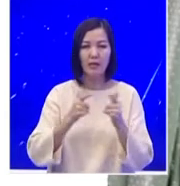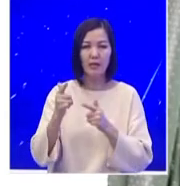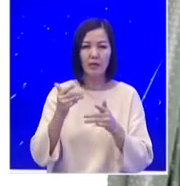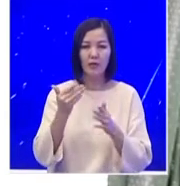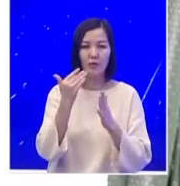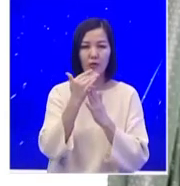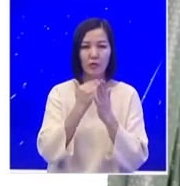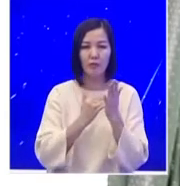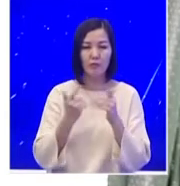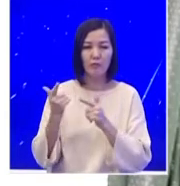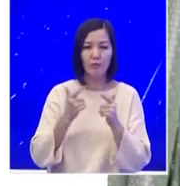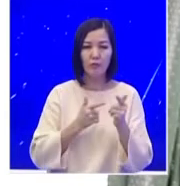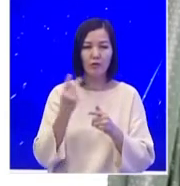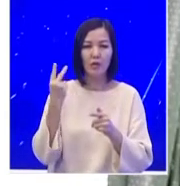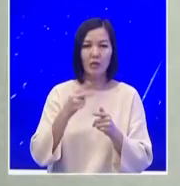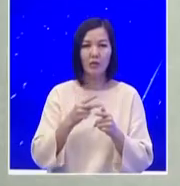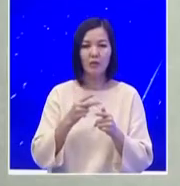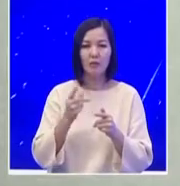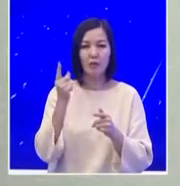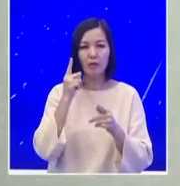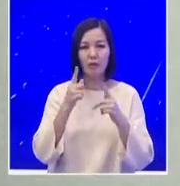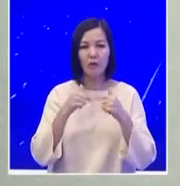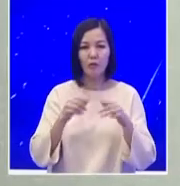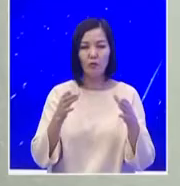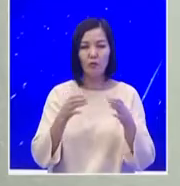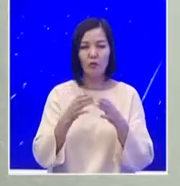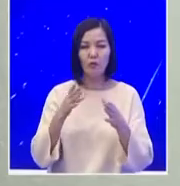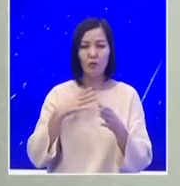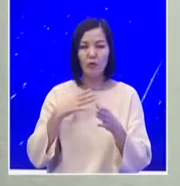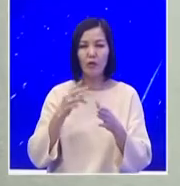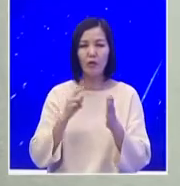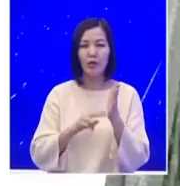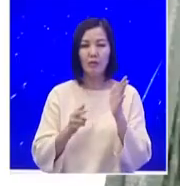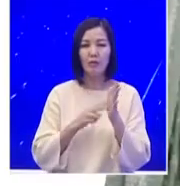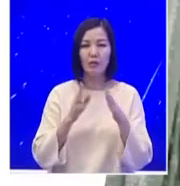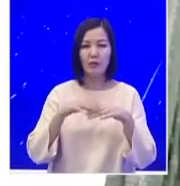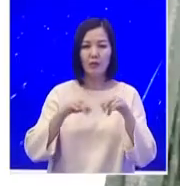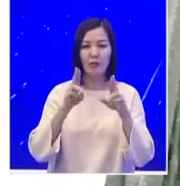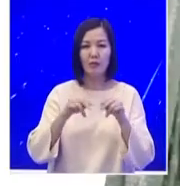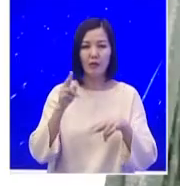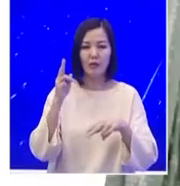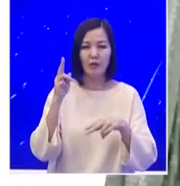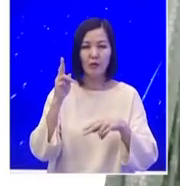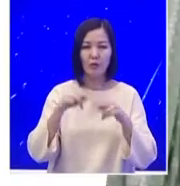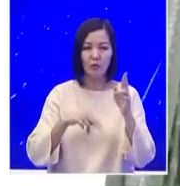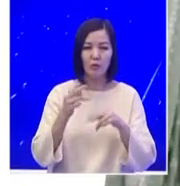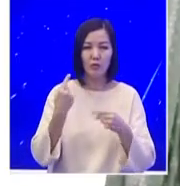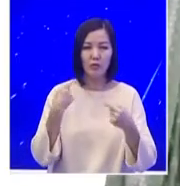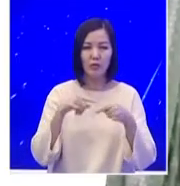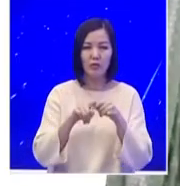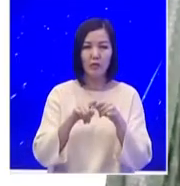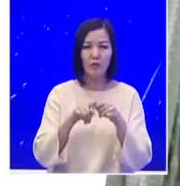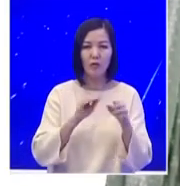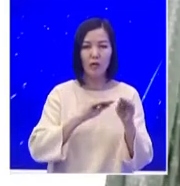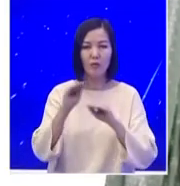тізімін қалыптастыру бойынша 20 мобильдік топ құрылған. Оқу орындары 77 мамандық құрылыс, машина, технология және